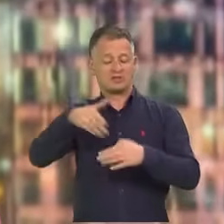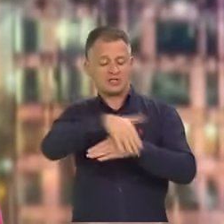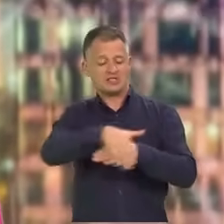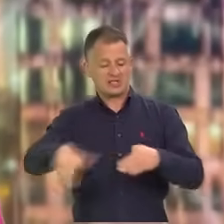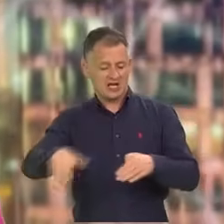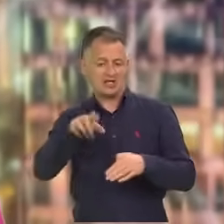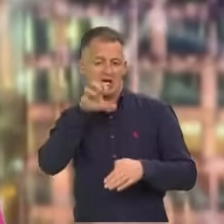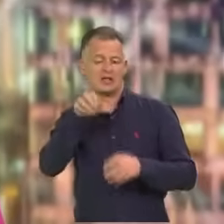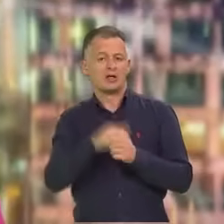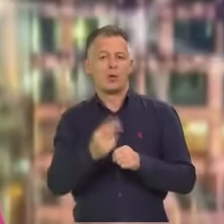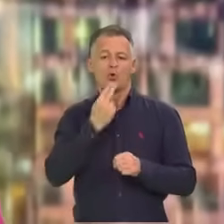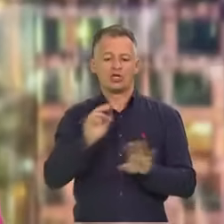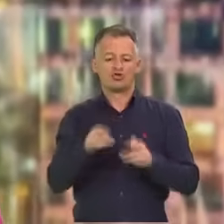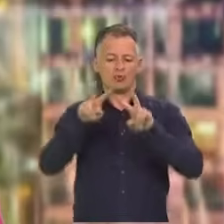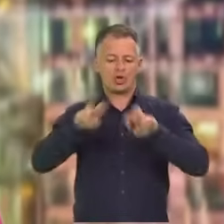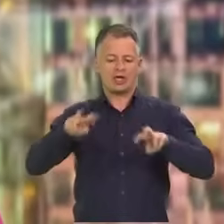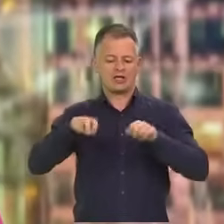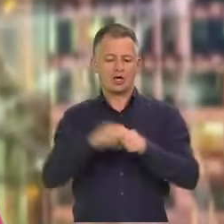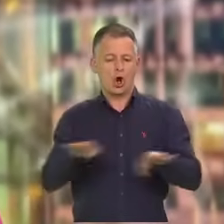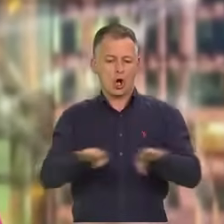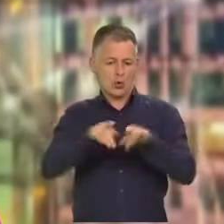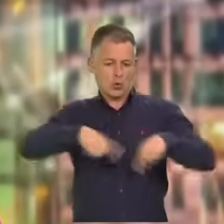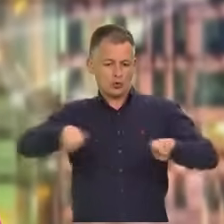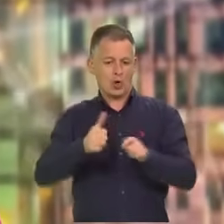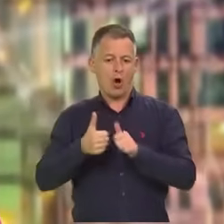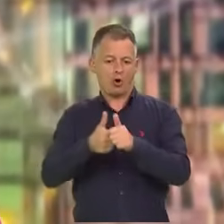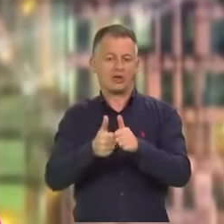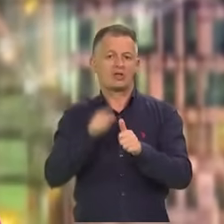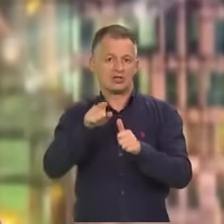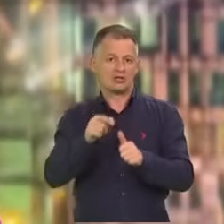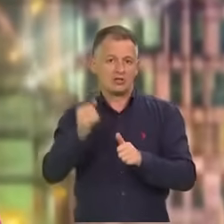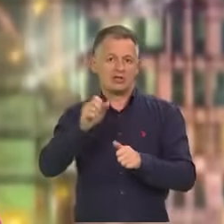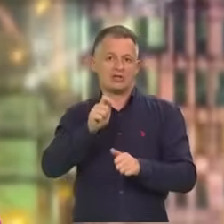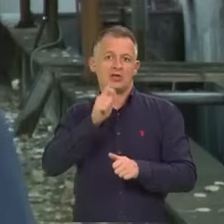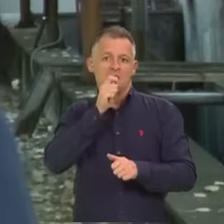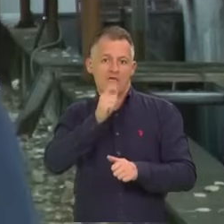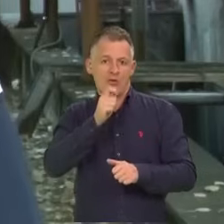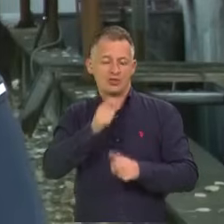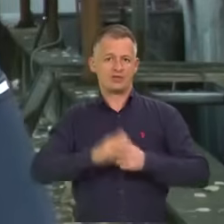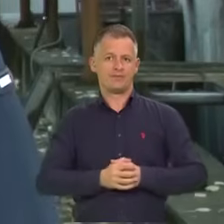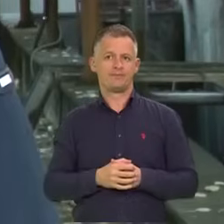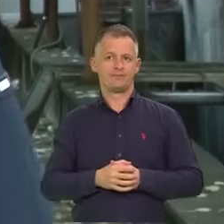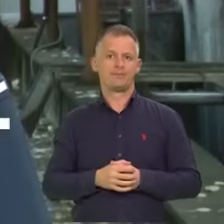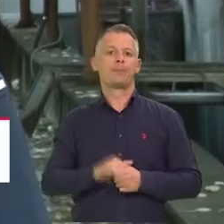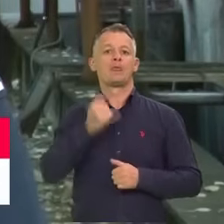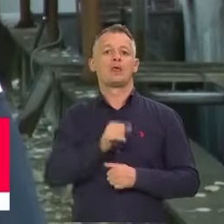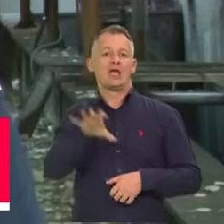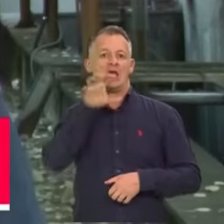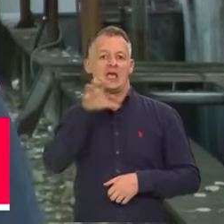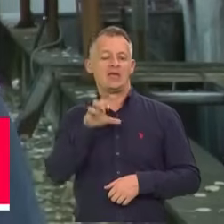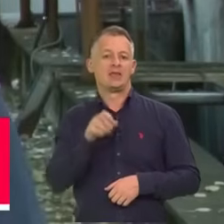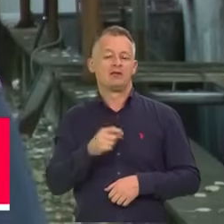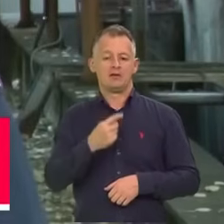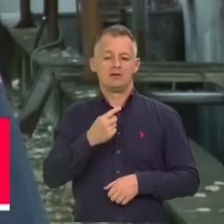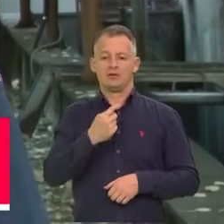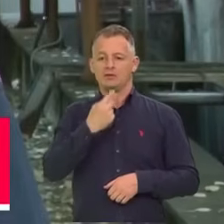în stradă. Poliția a început o anchetă. Colegul meu, Ovidiu Vărădeanu, a urmărit subiectul. Bun găsit, câinele face